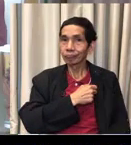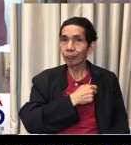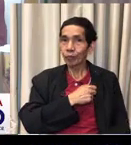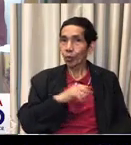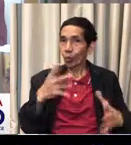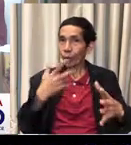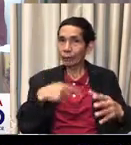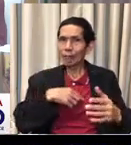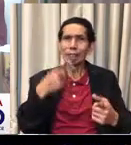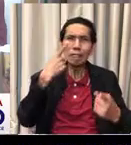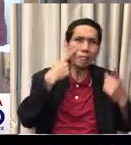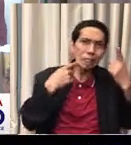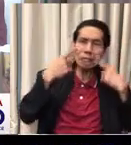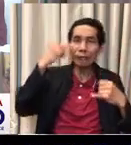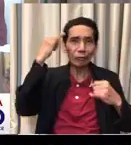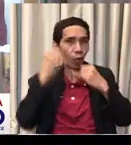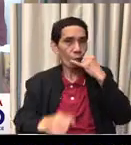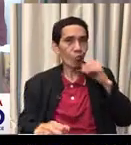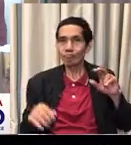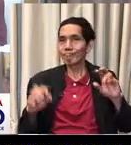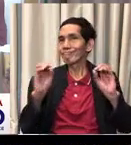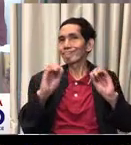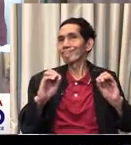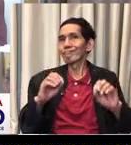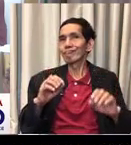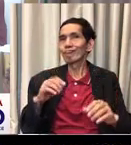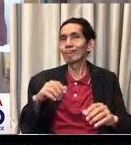Wala tayong iyakan sa huli, ha?